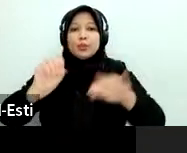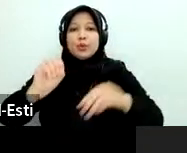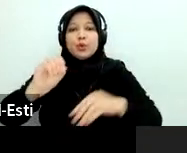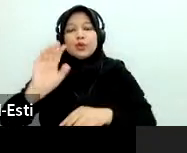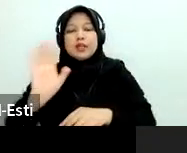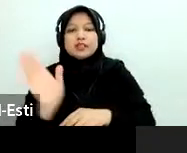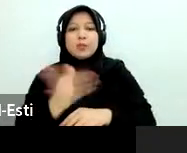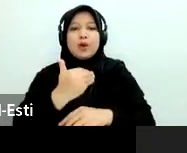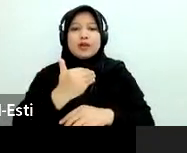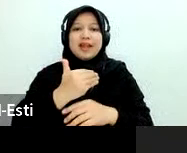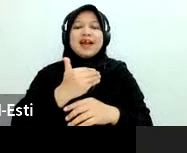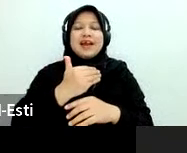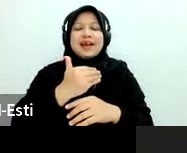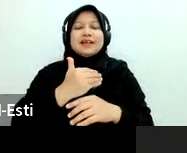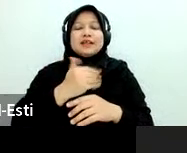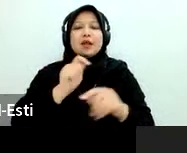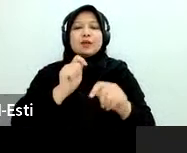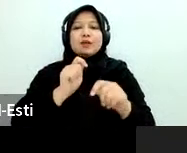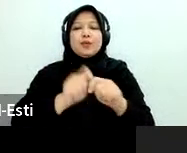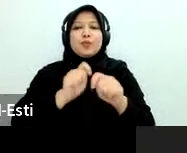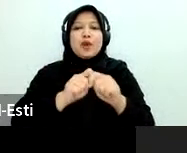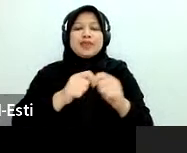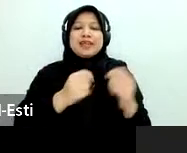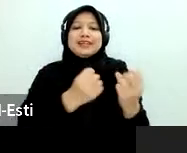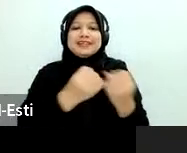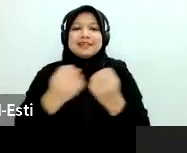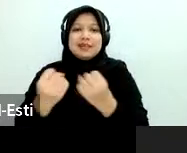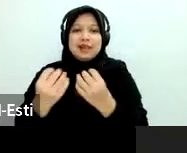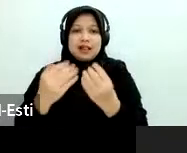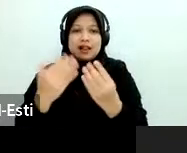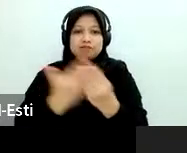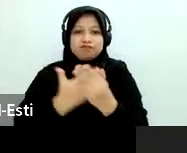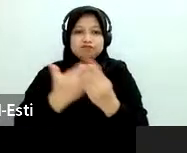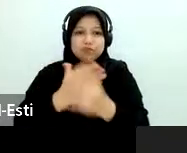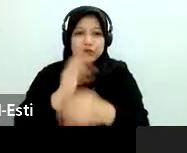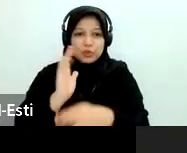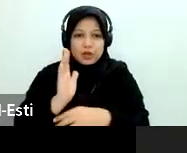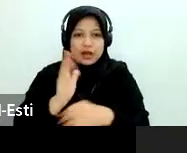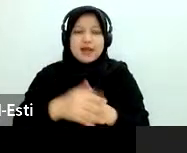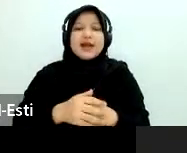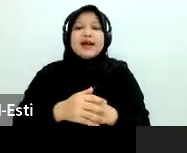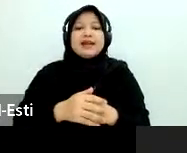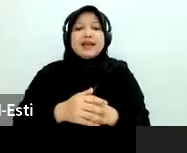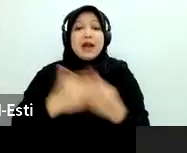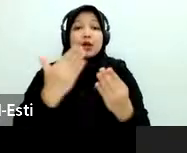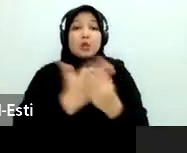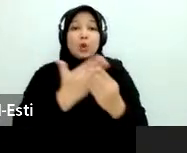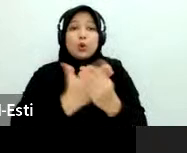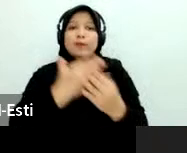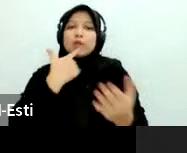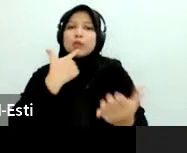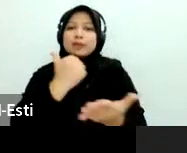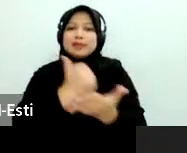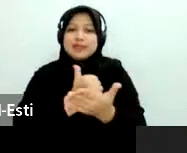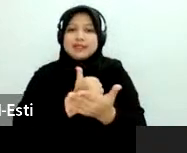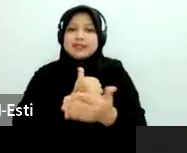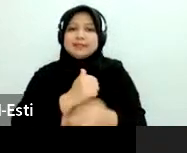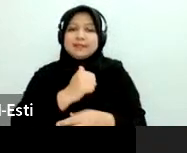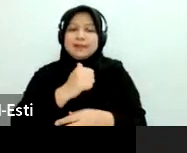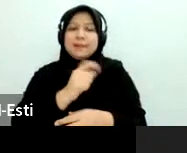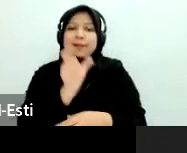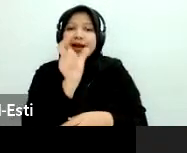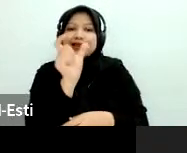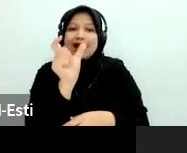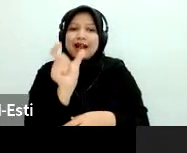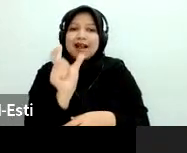harus mengaksesnya ya jadi semua data digital dan dokumen kebijakan ini berguna untuk menelusuri adanya perubahan kata